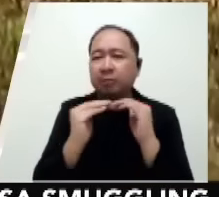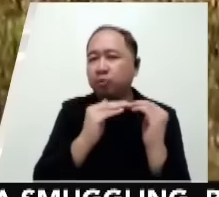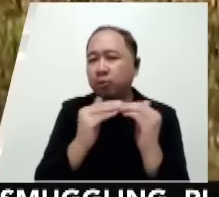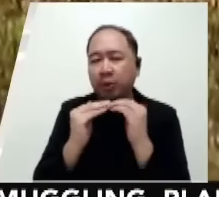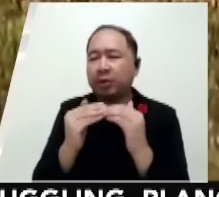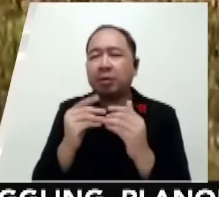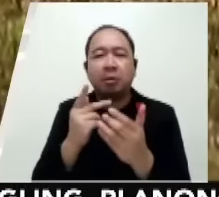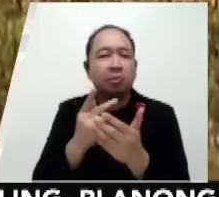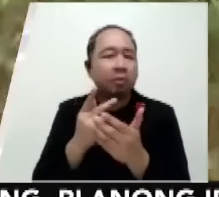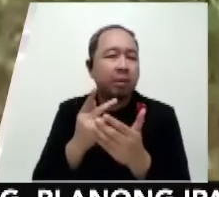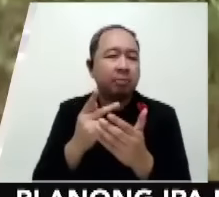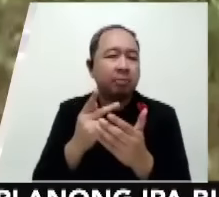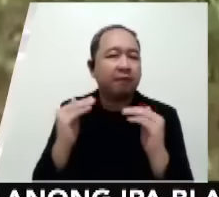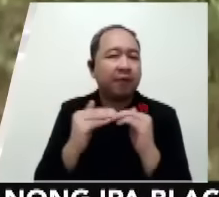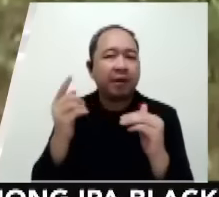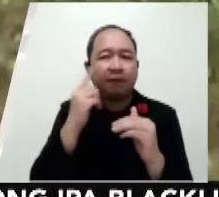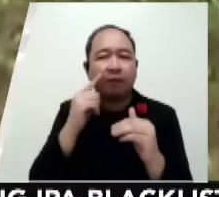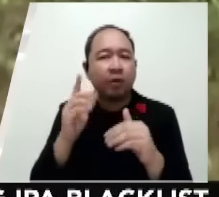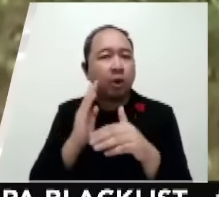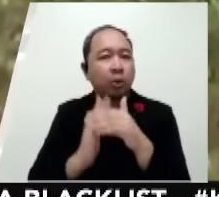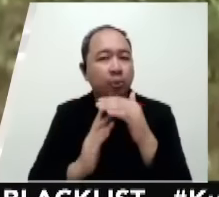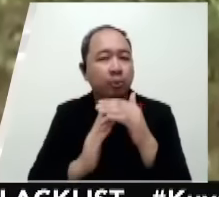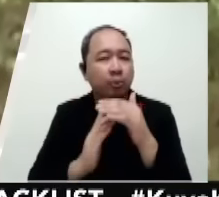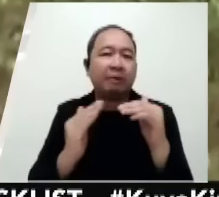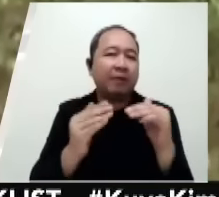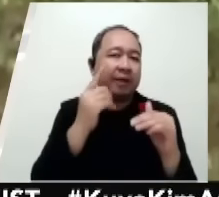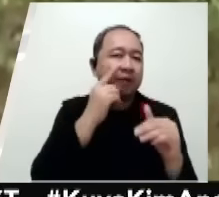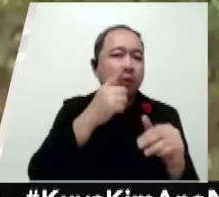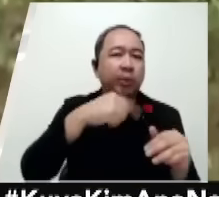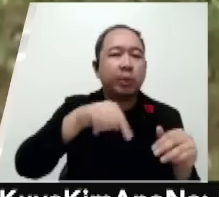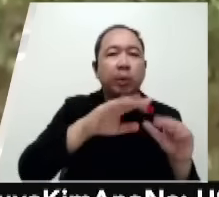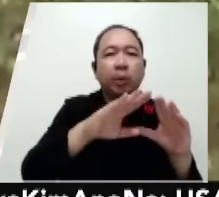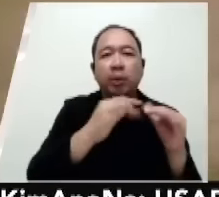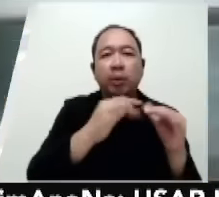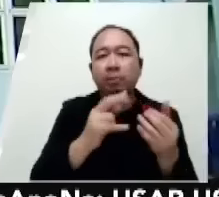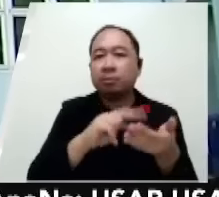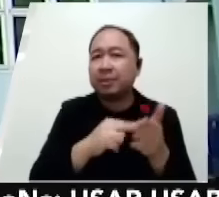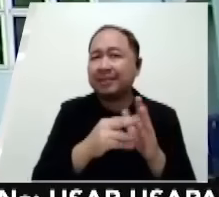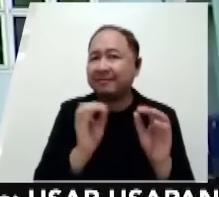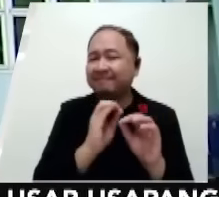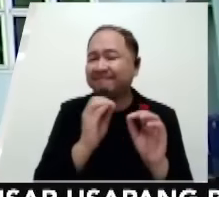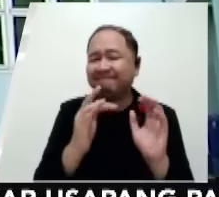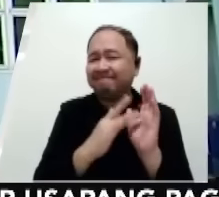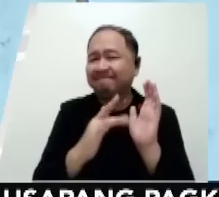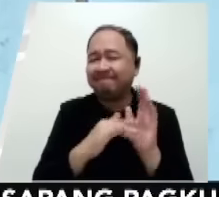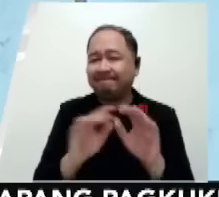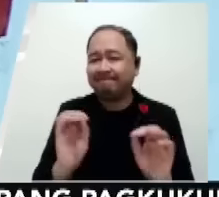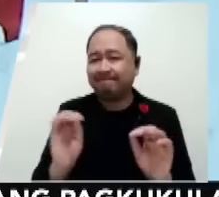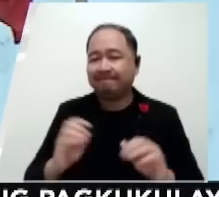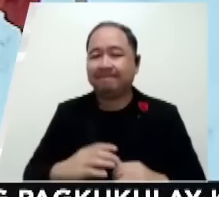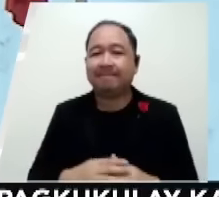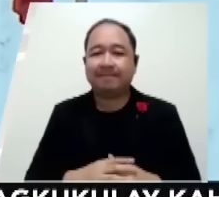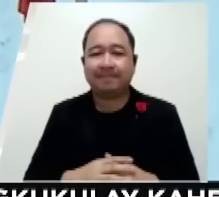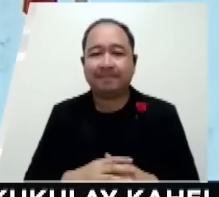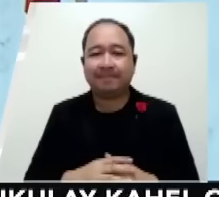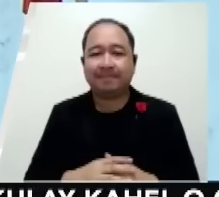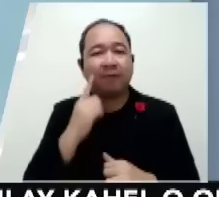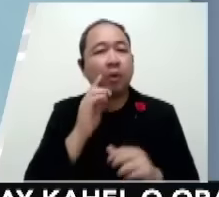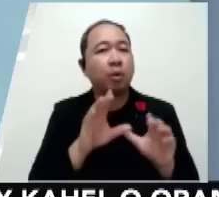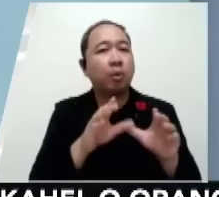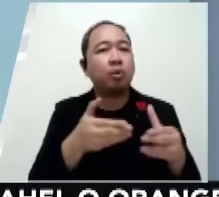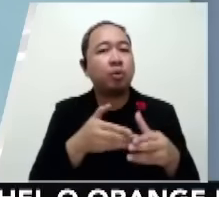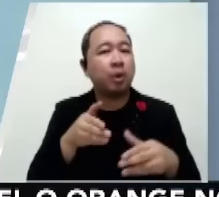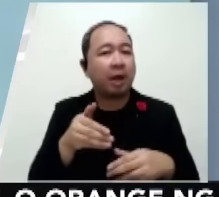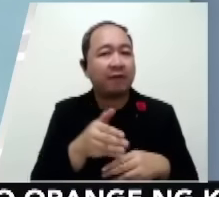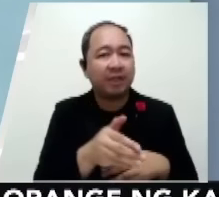planter, fair pa rin sa consumer. Wala na siyang abusado dapat. Para sa Bureau of Fisheries and Aquatic Resources,